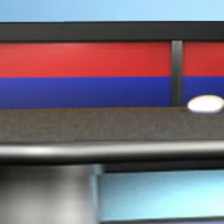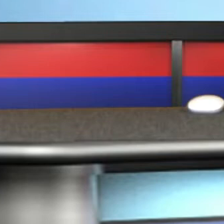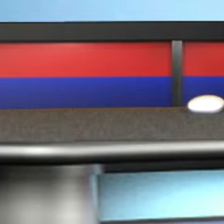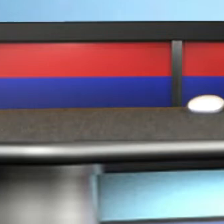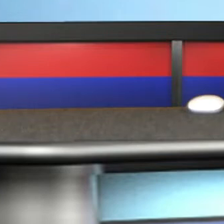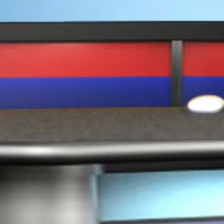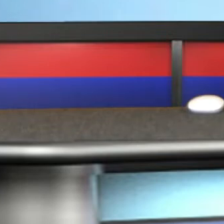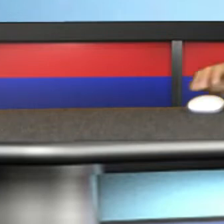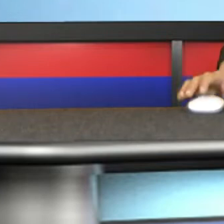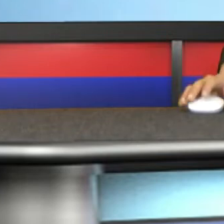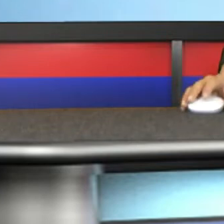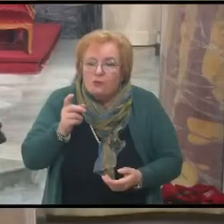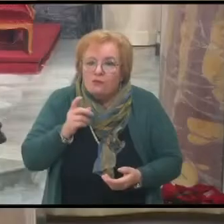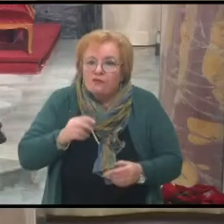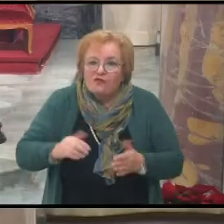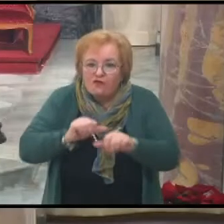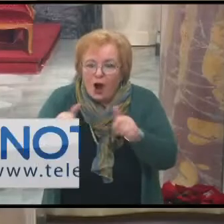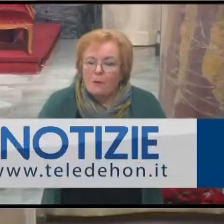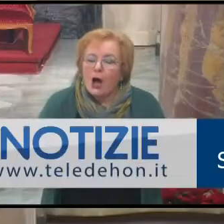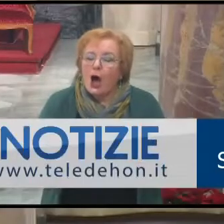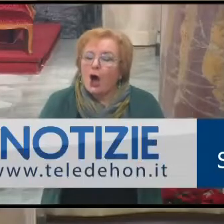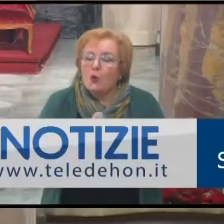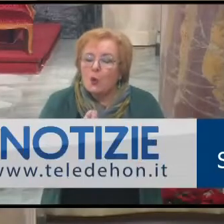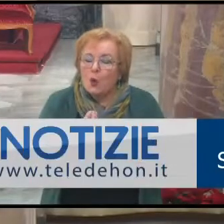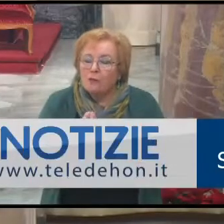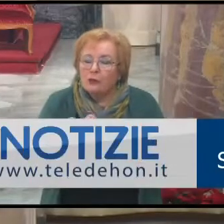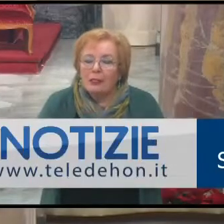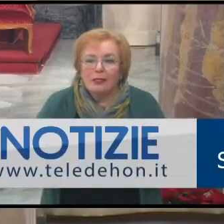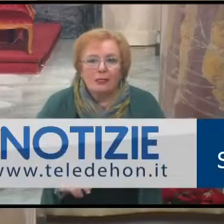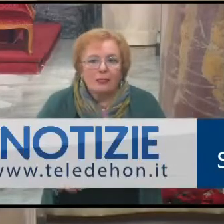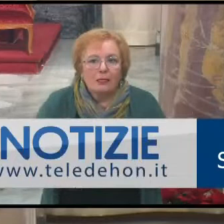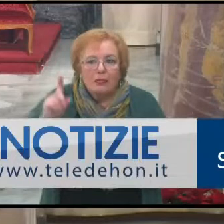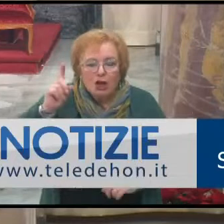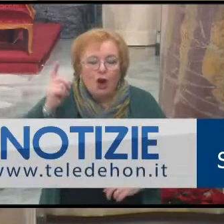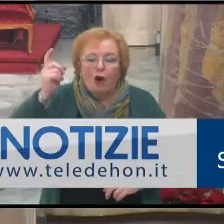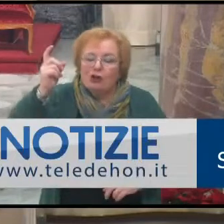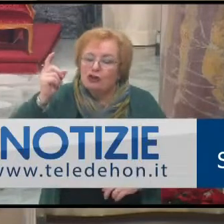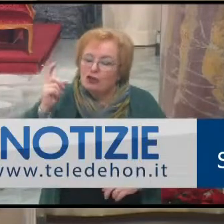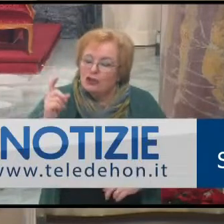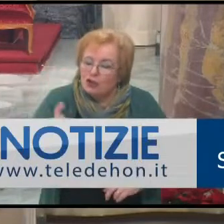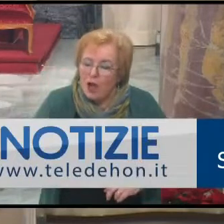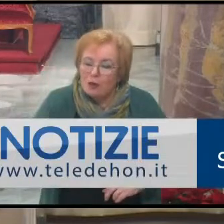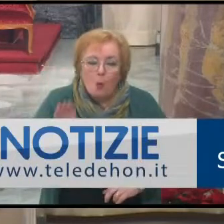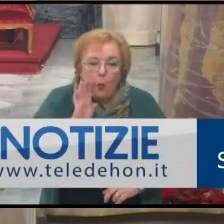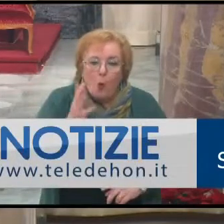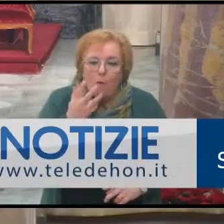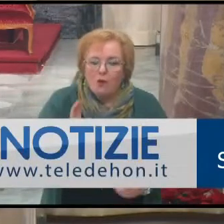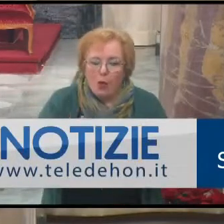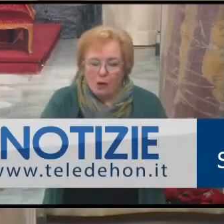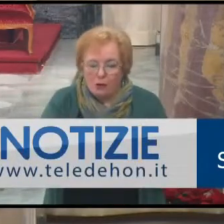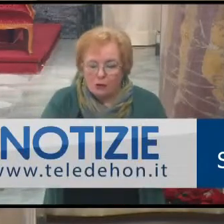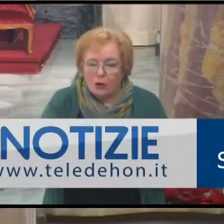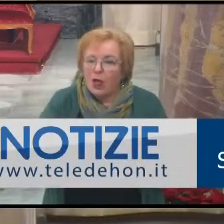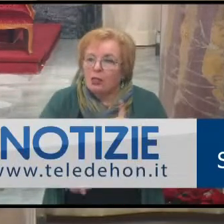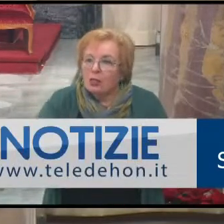sentita dio scende e vuole incontrare l'uomo dio si fa